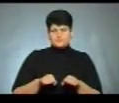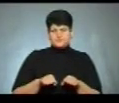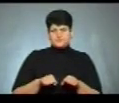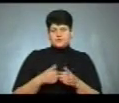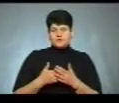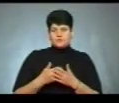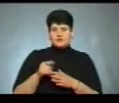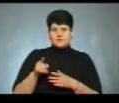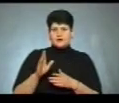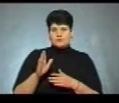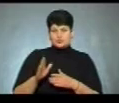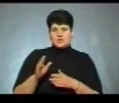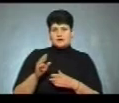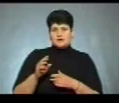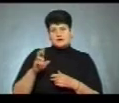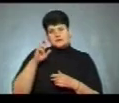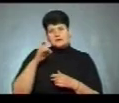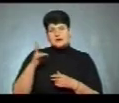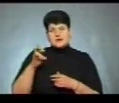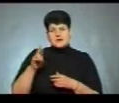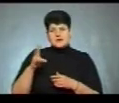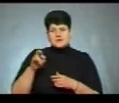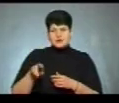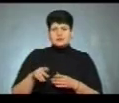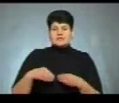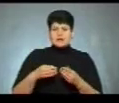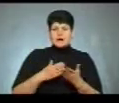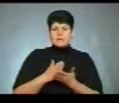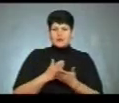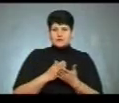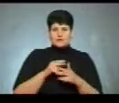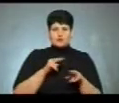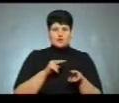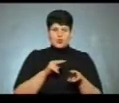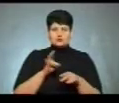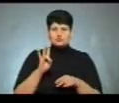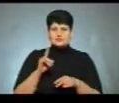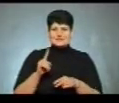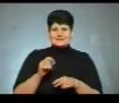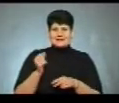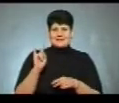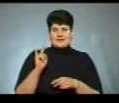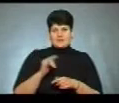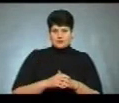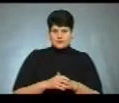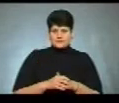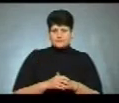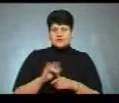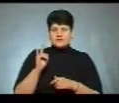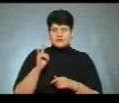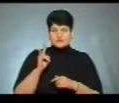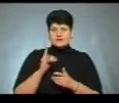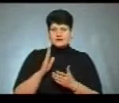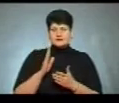тобто це вона буде муніципальна няня, щодо надання послуг по догляду за дитиною. Тобто дитина повинна